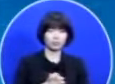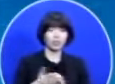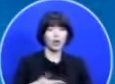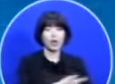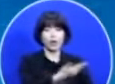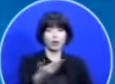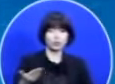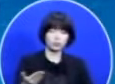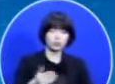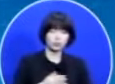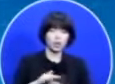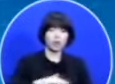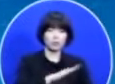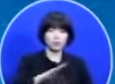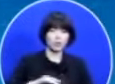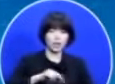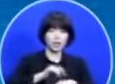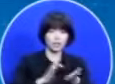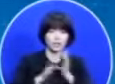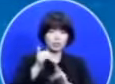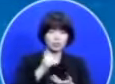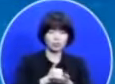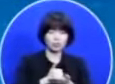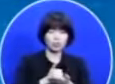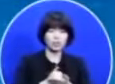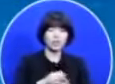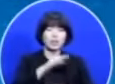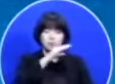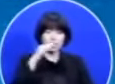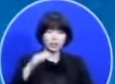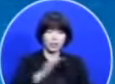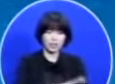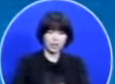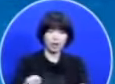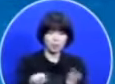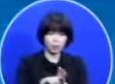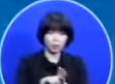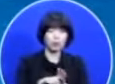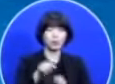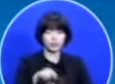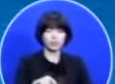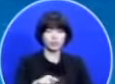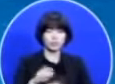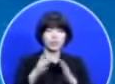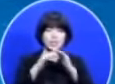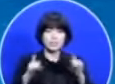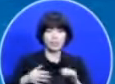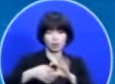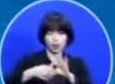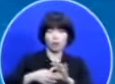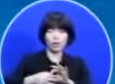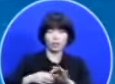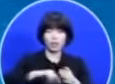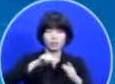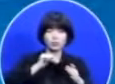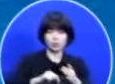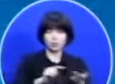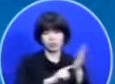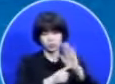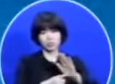여러분 우리가 예수님을 정말 제대로 잘 믿고 있다는 것은 사람들 과의 관계 속에서 드러나게